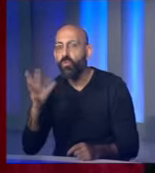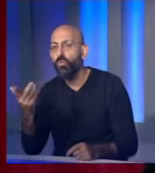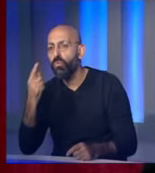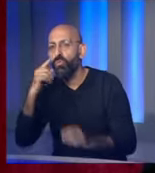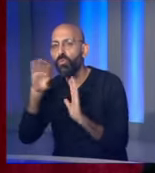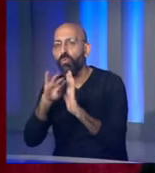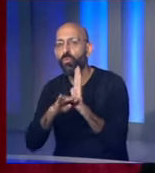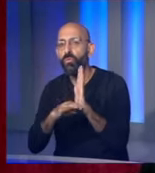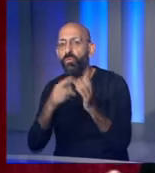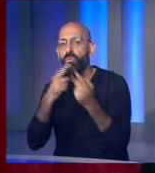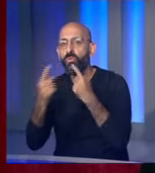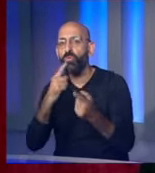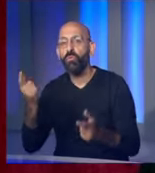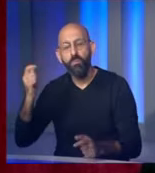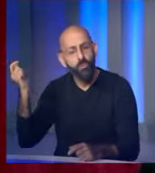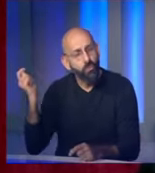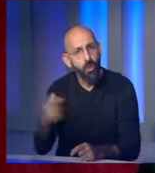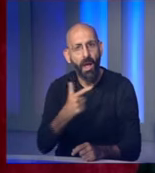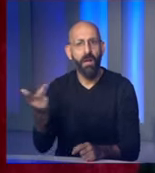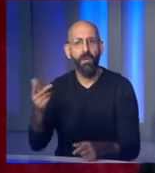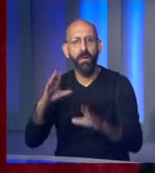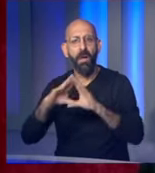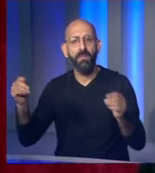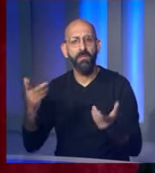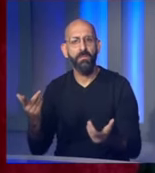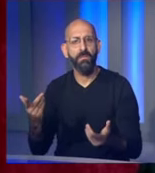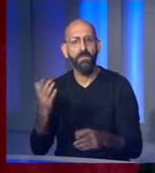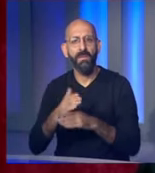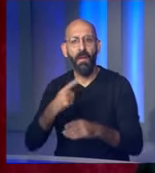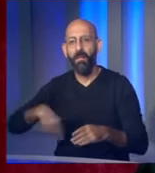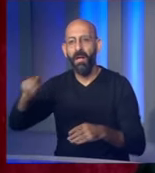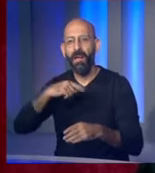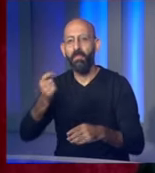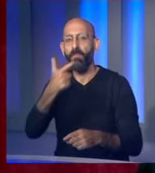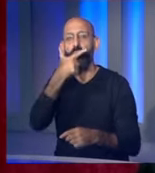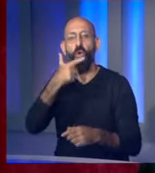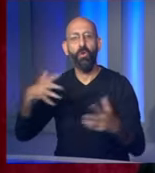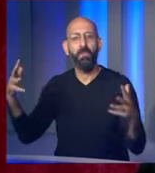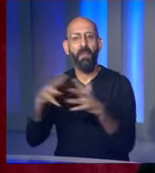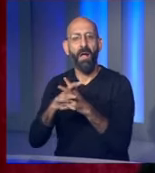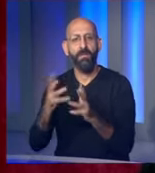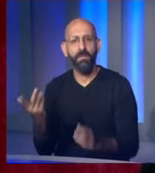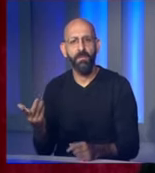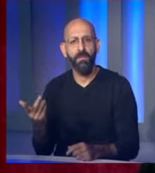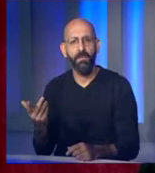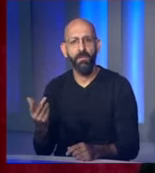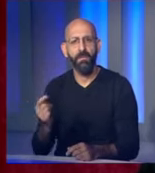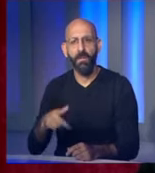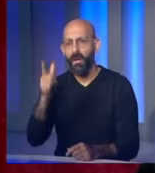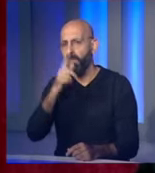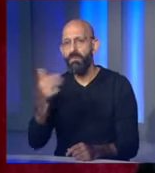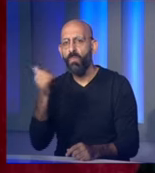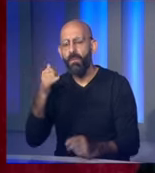تكون بس لازم نعرف شو في في قلبها وهذا شيء مهم بنتمنى انه نعرف باسرع